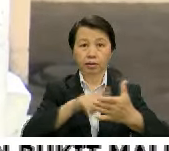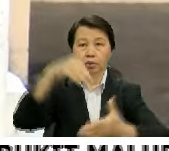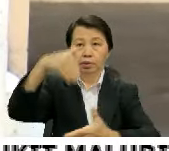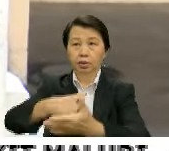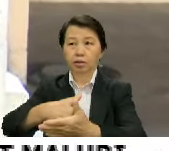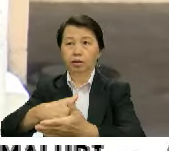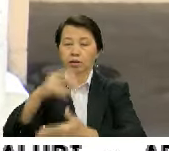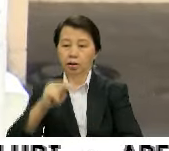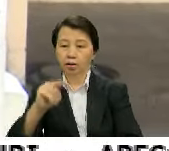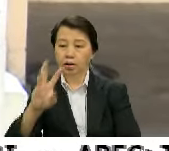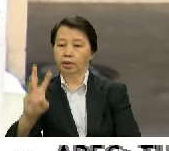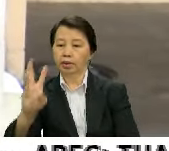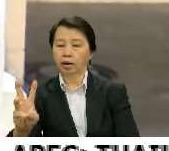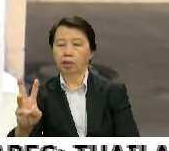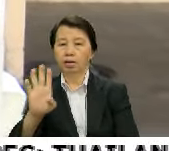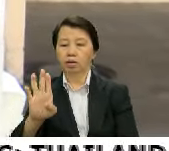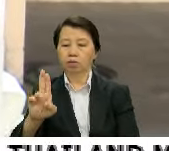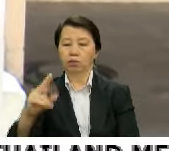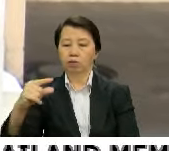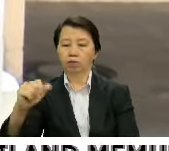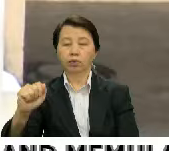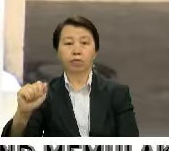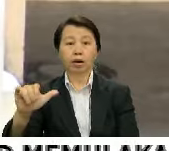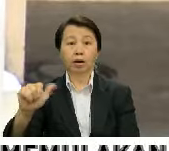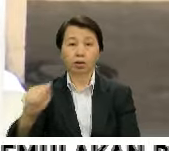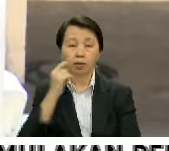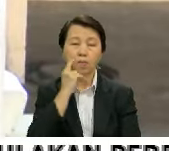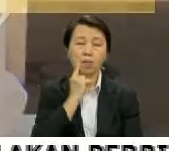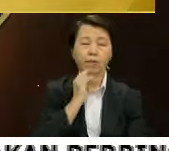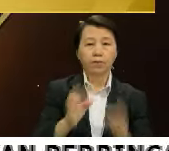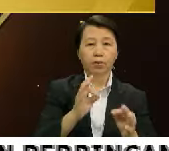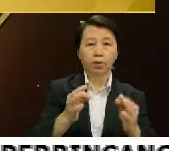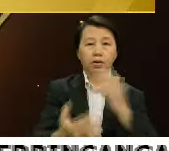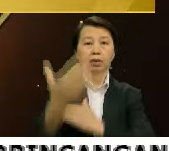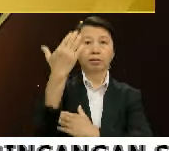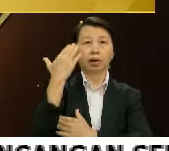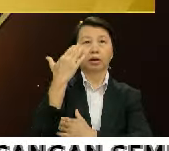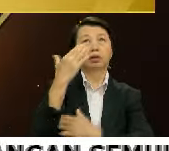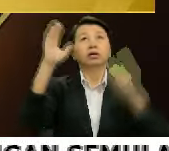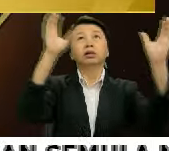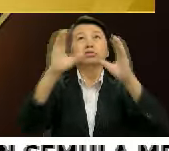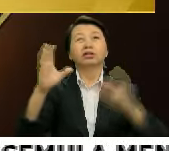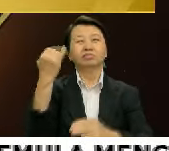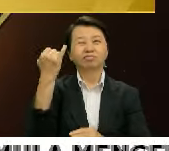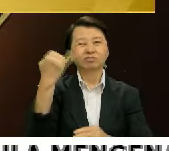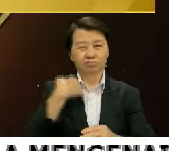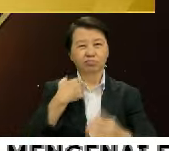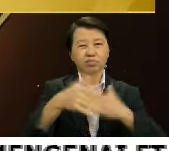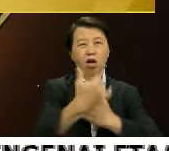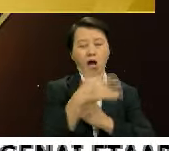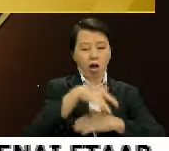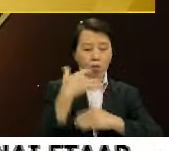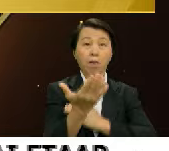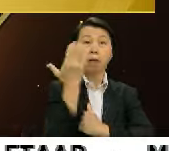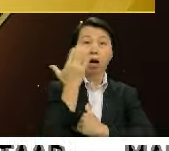kawasan N66 Bugaya. Dan saudara, alhamdulillah walaupun pagi ini cuaca tidak begitu baik dan hujan turun sejak awal pagi